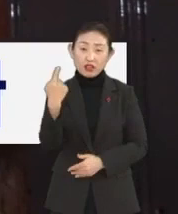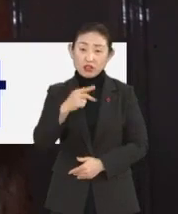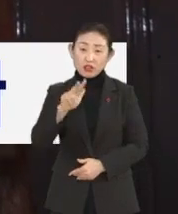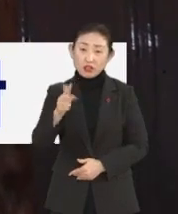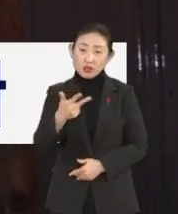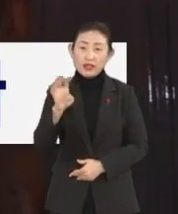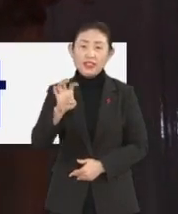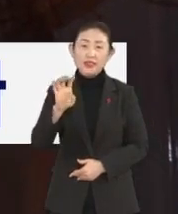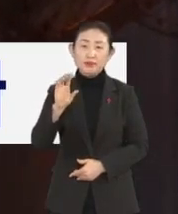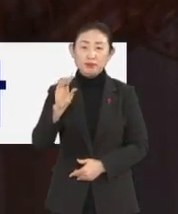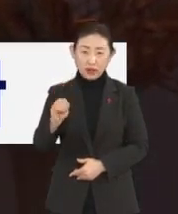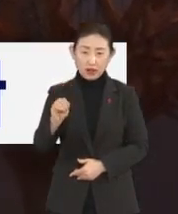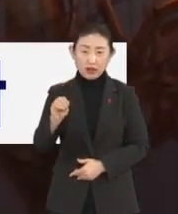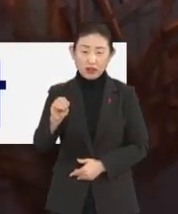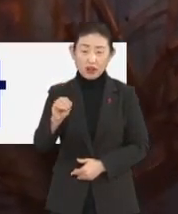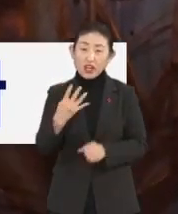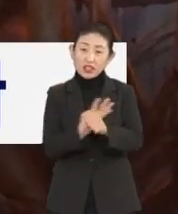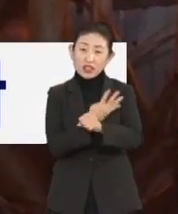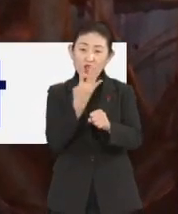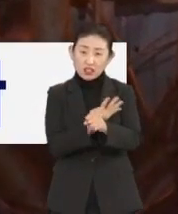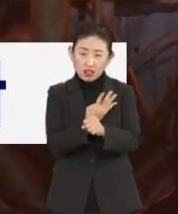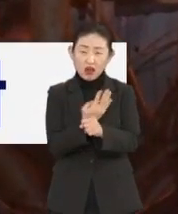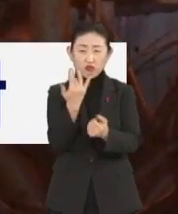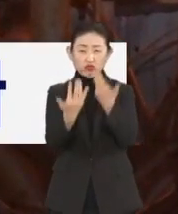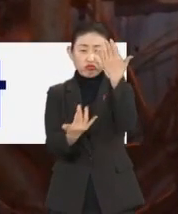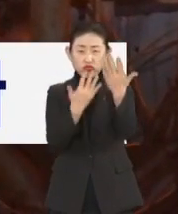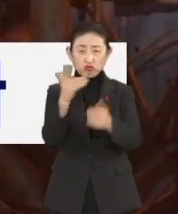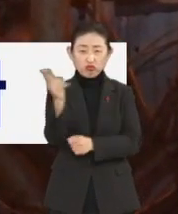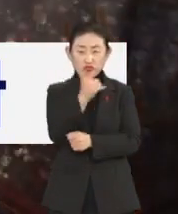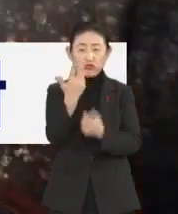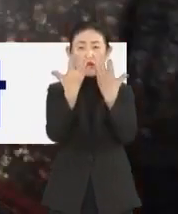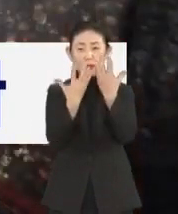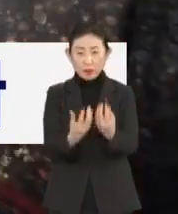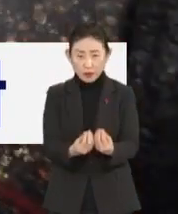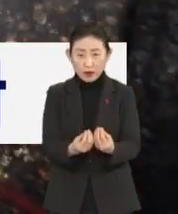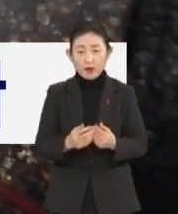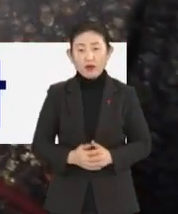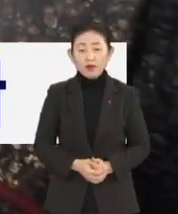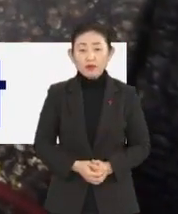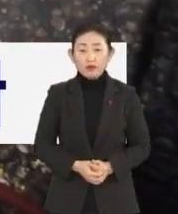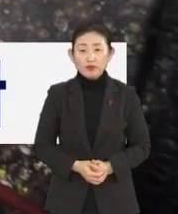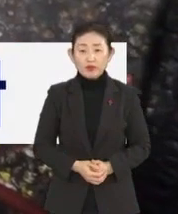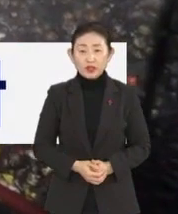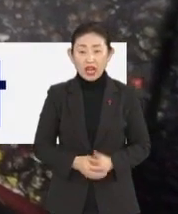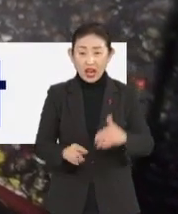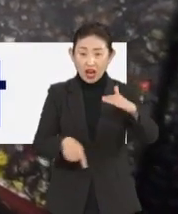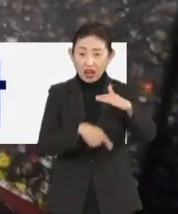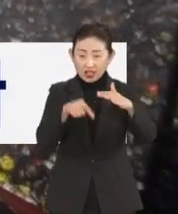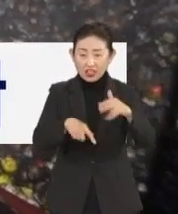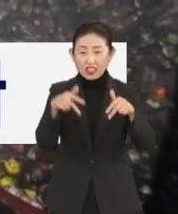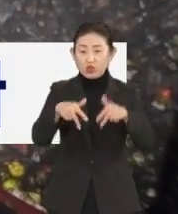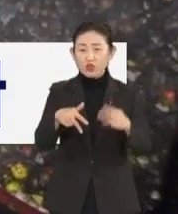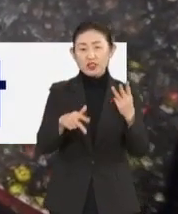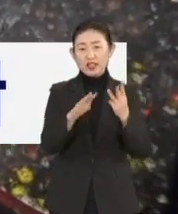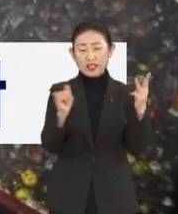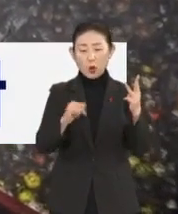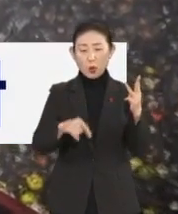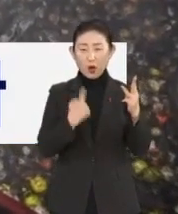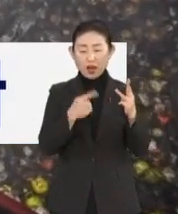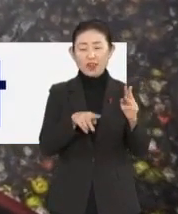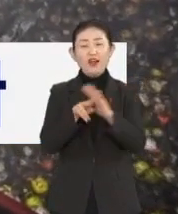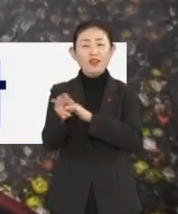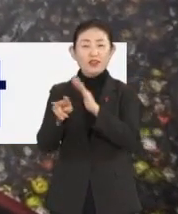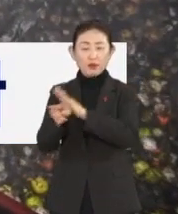주사한 1740만원의 재산 피해를 낸 뒤 4시간 만에 꺼졌습니다 불이 나자 내부에 있던 직원 3명은 스스로